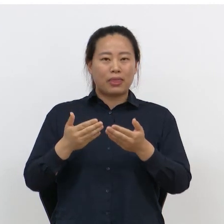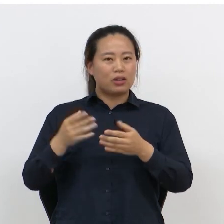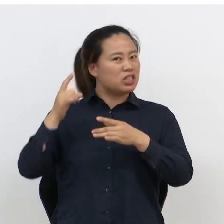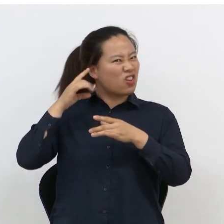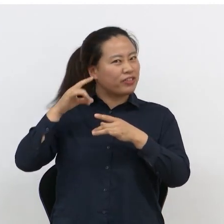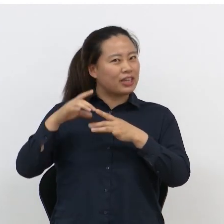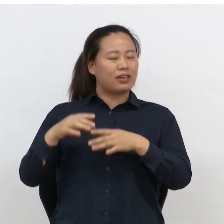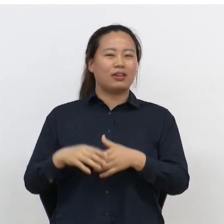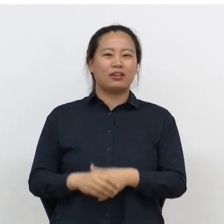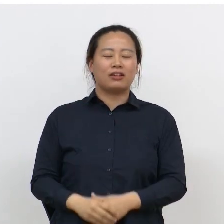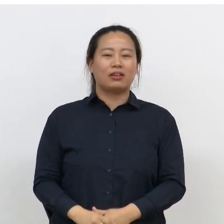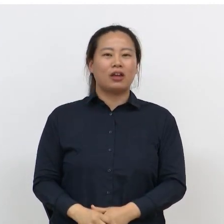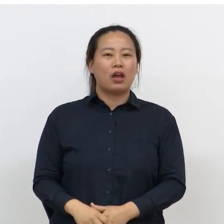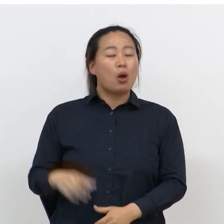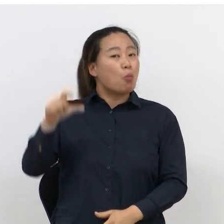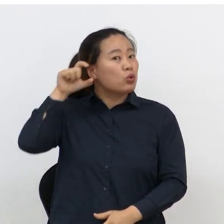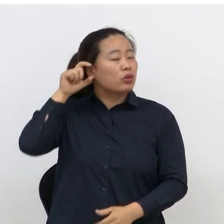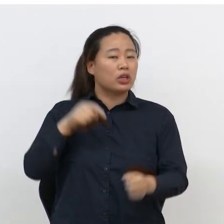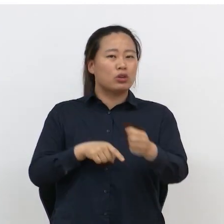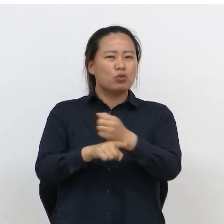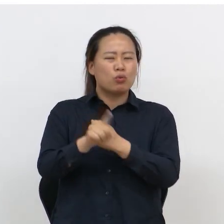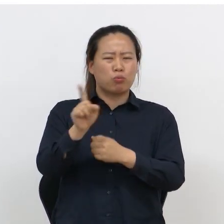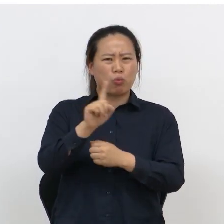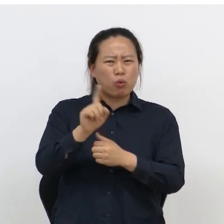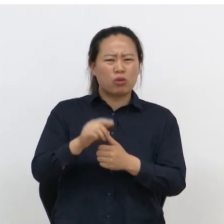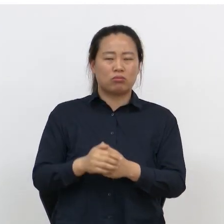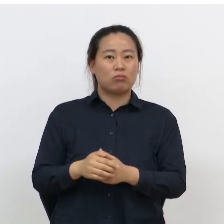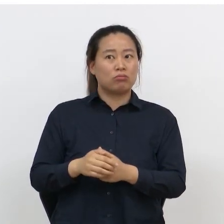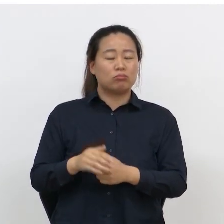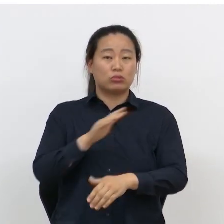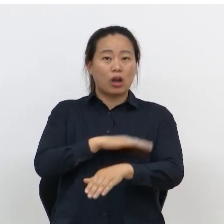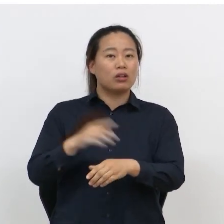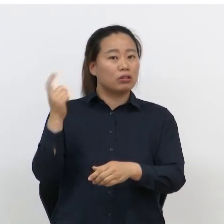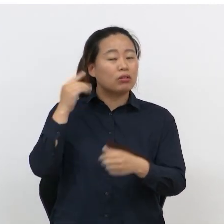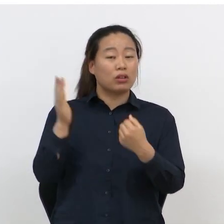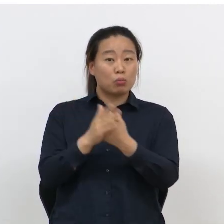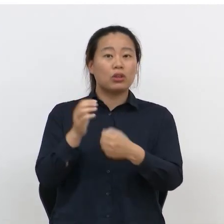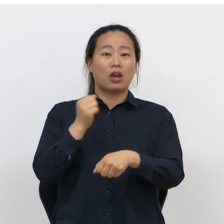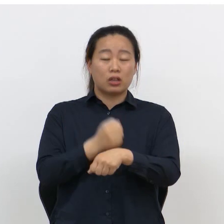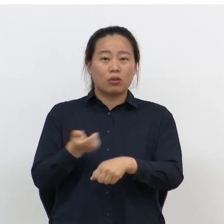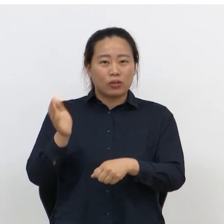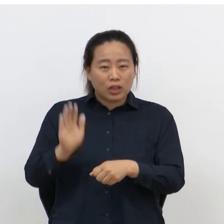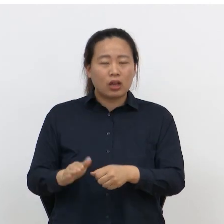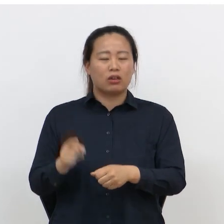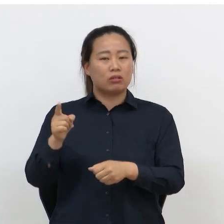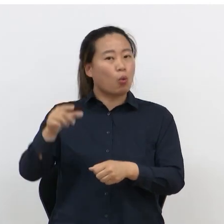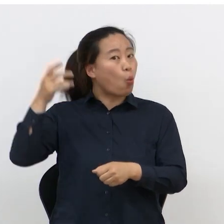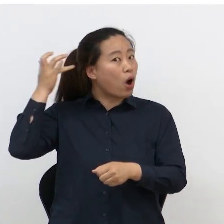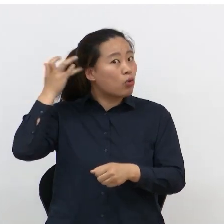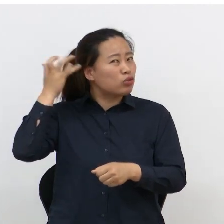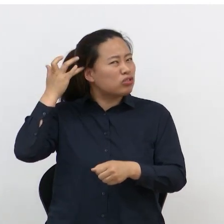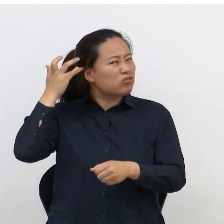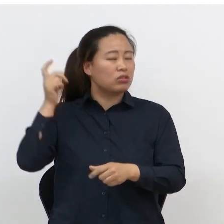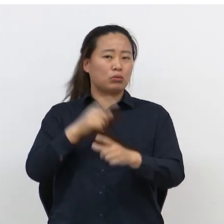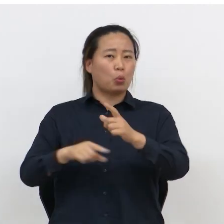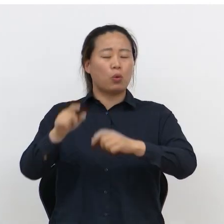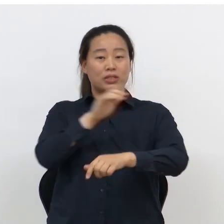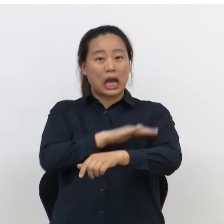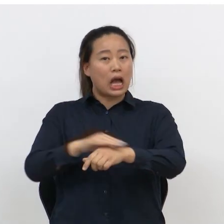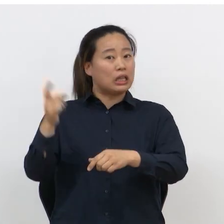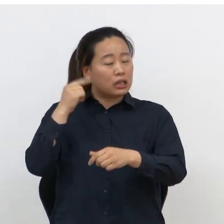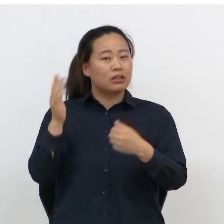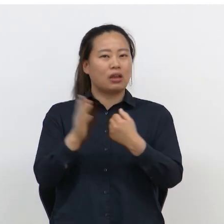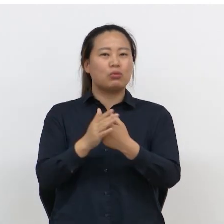자극이지요. 보청기를 한 이유는 보청기가 더 잘 들리니까 보청기를 했을 것이고, 이 친구는 인공화호가 더 잘 들릴 것이니까 이렇게